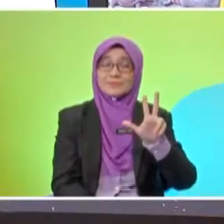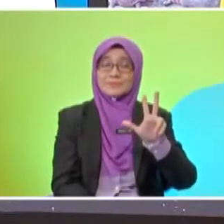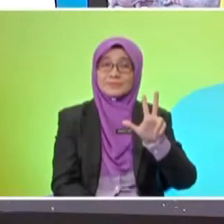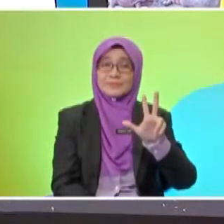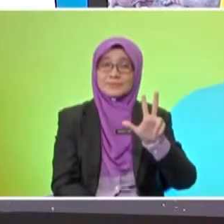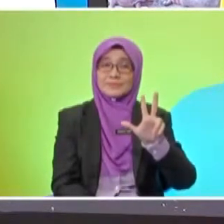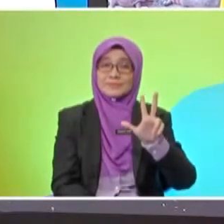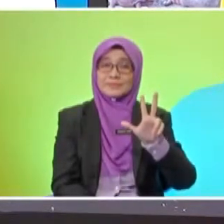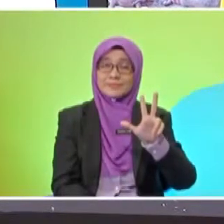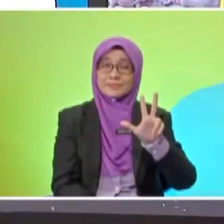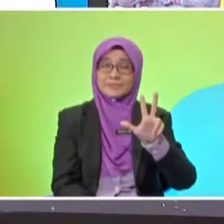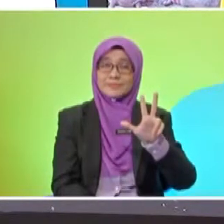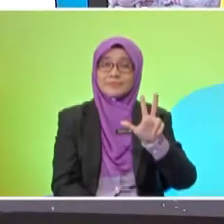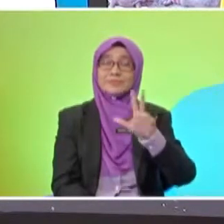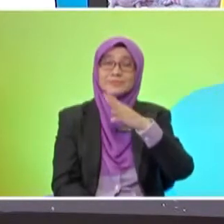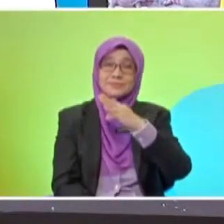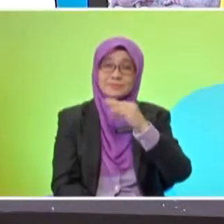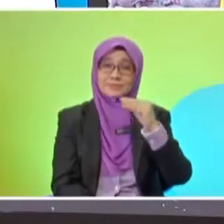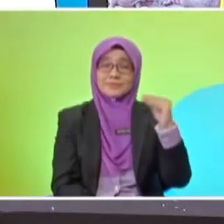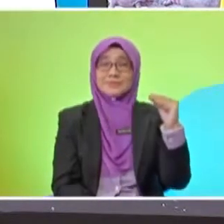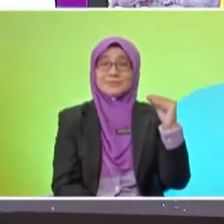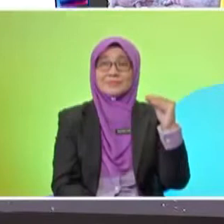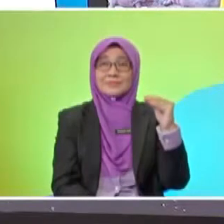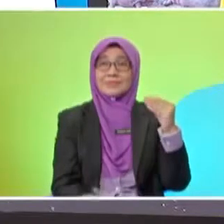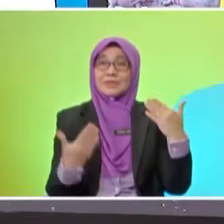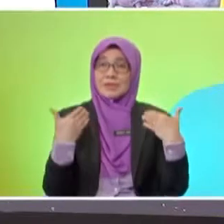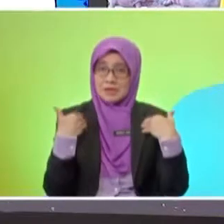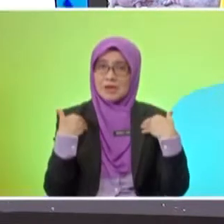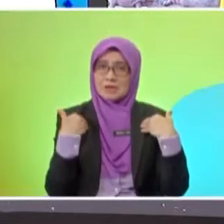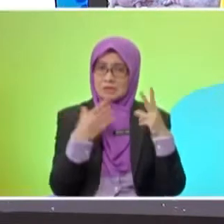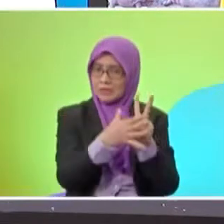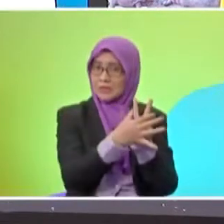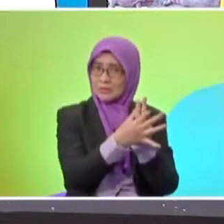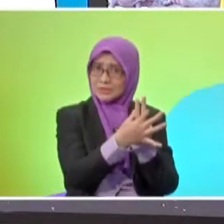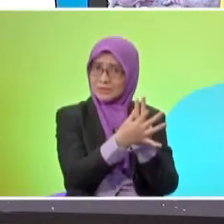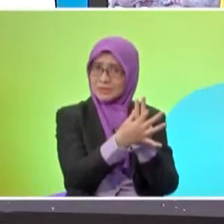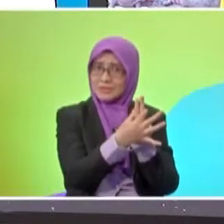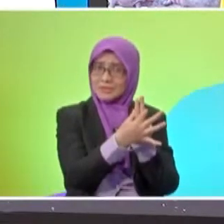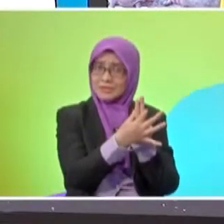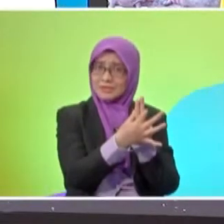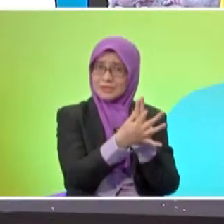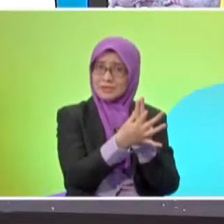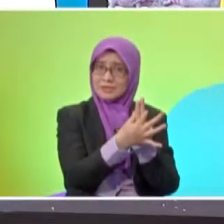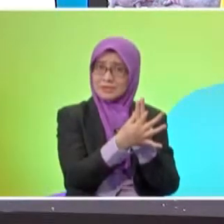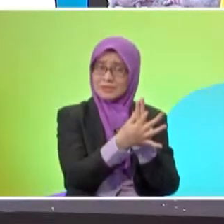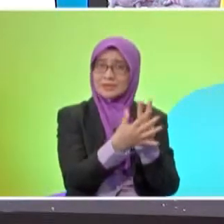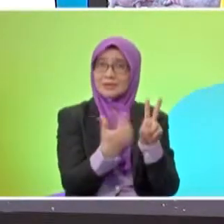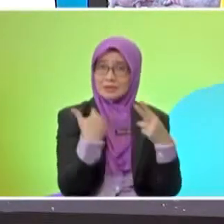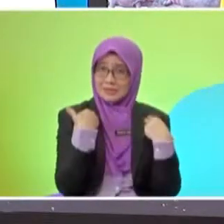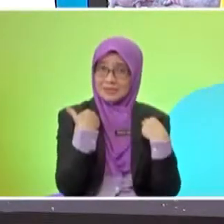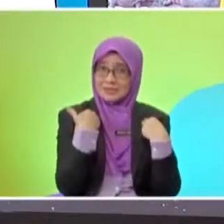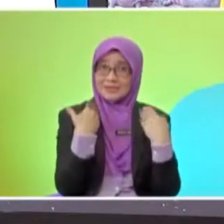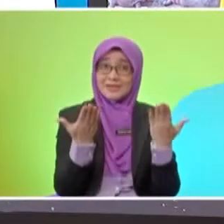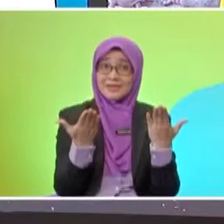oke dan Adik tak pasangan Dadi ke pasangan the gain the species